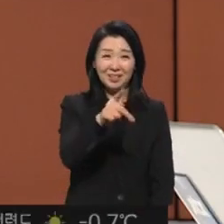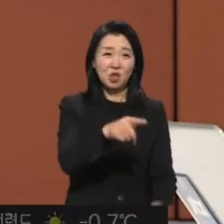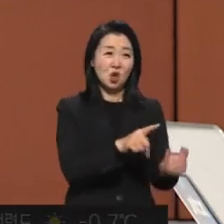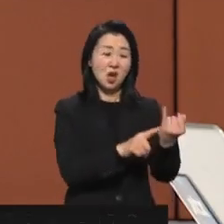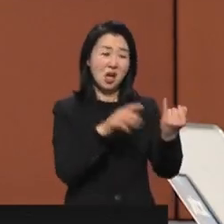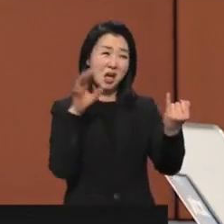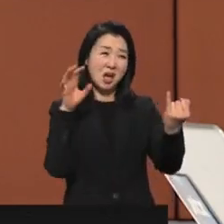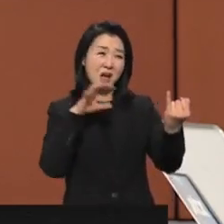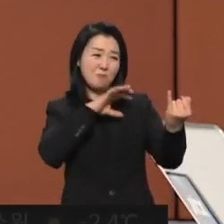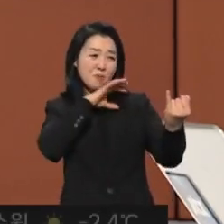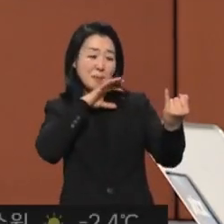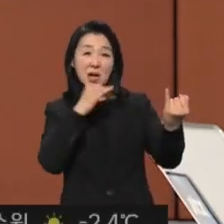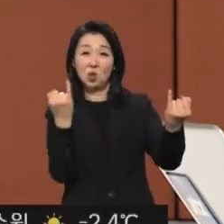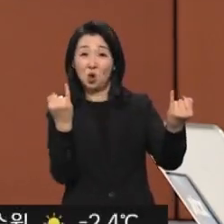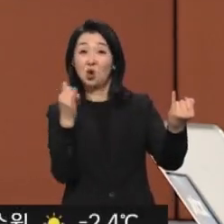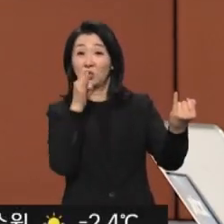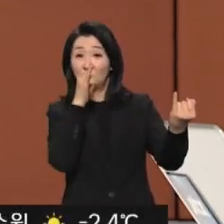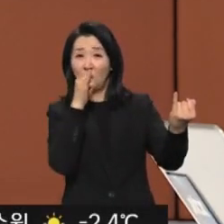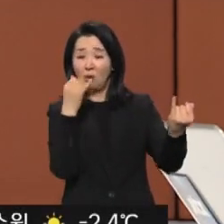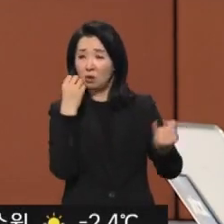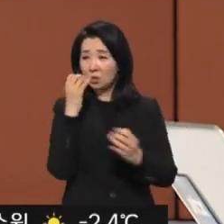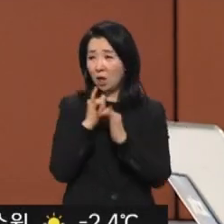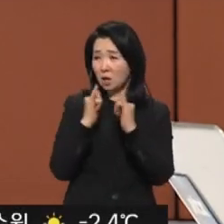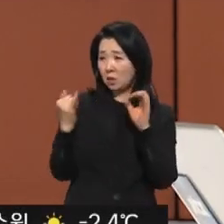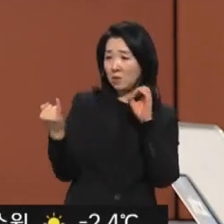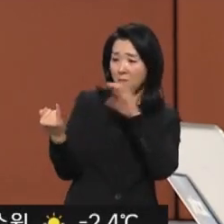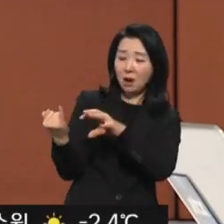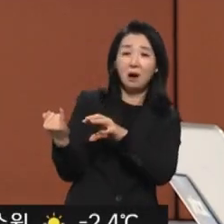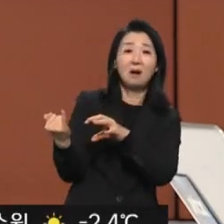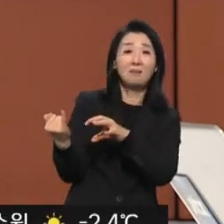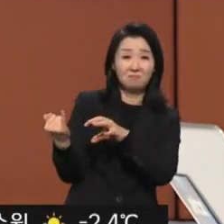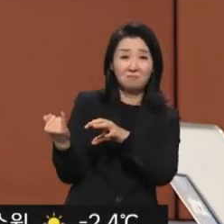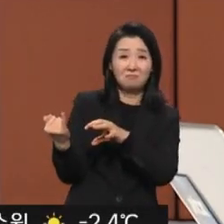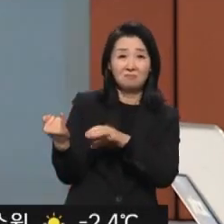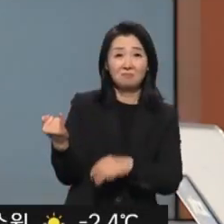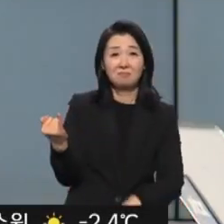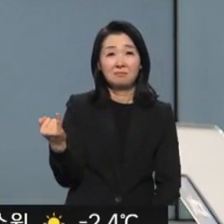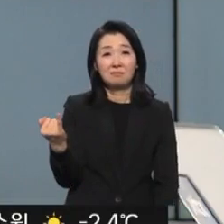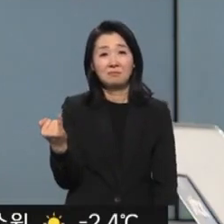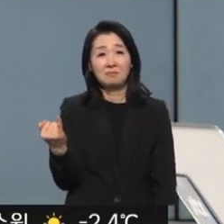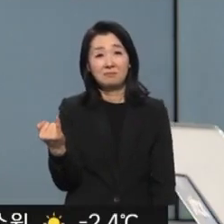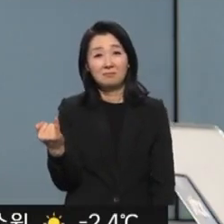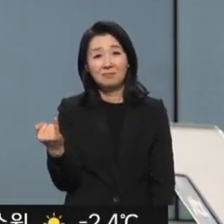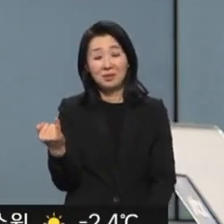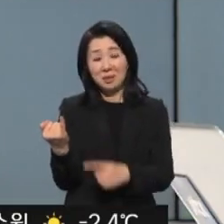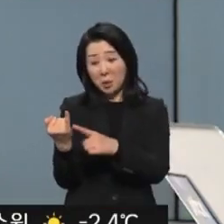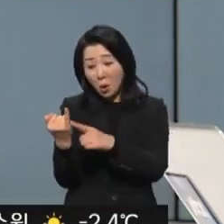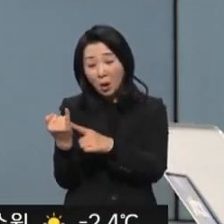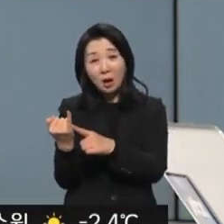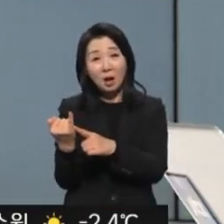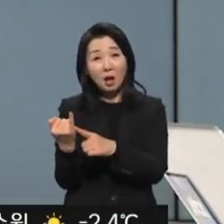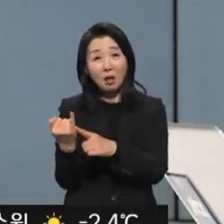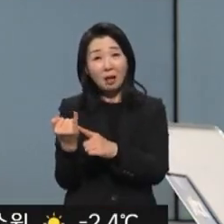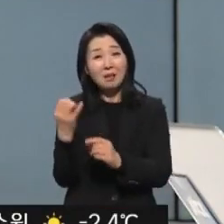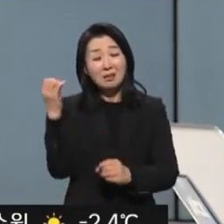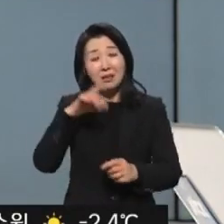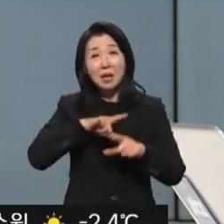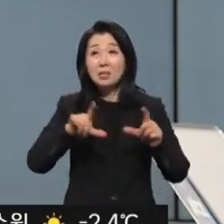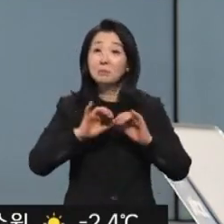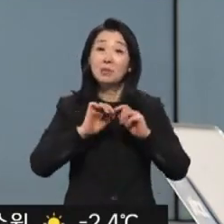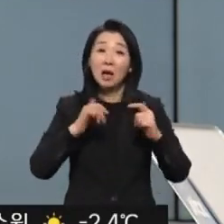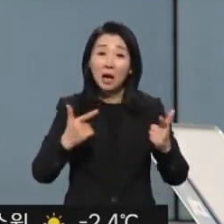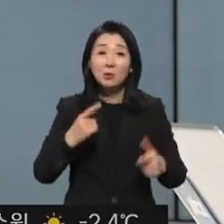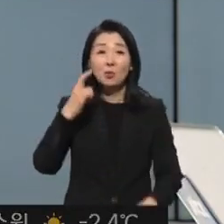항의하는 여성이 있었는데 이상한 사람이다 이렇게 서 최고위원이 응수를 했잖아요. 근데 해당 여성이 그냥 일반 시민이